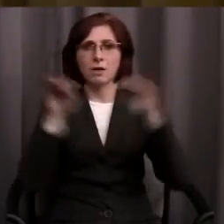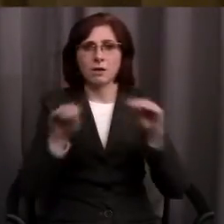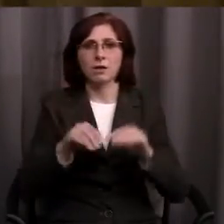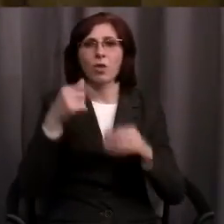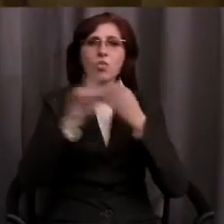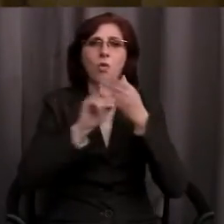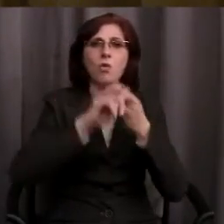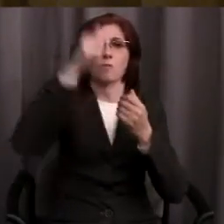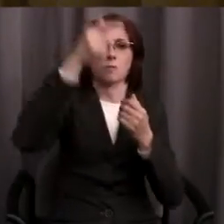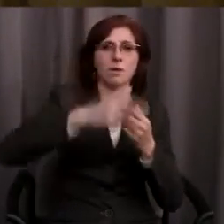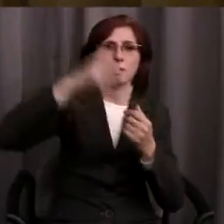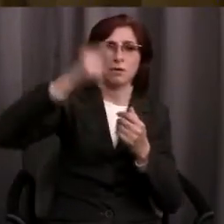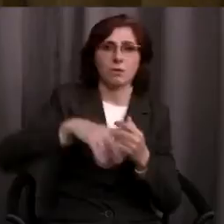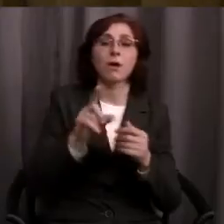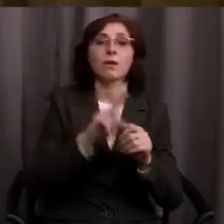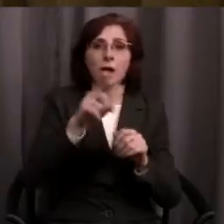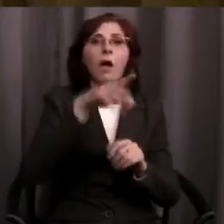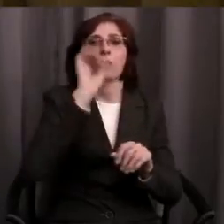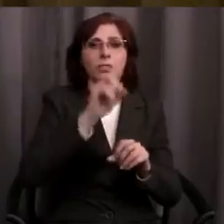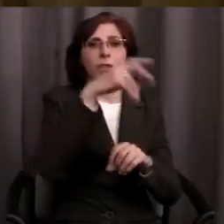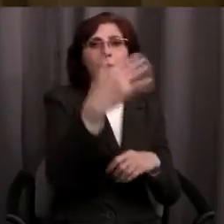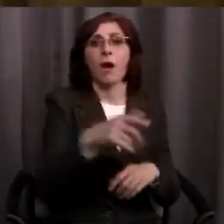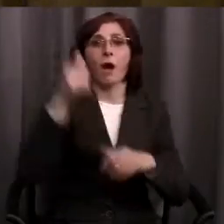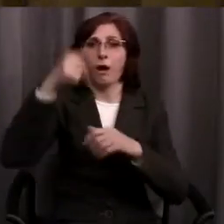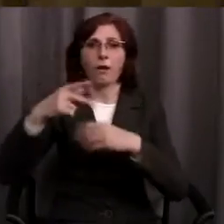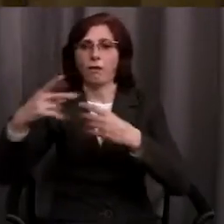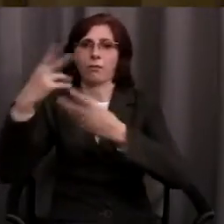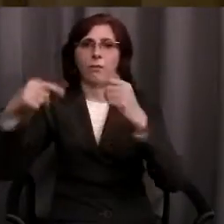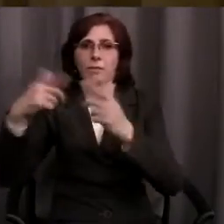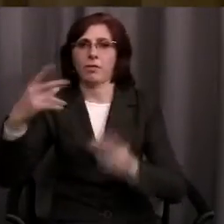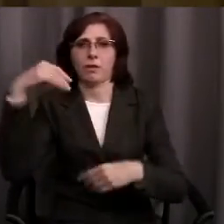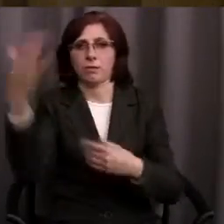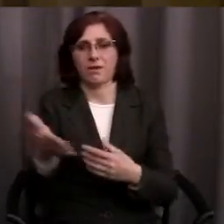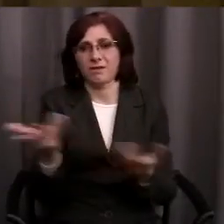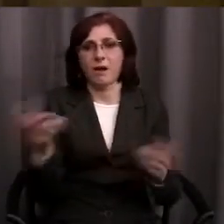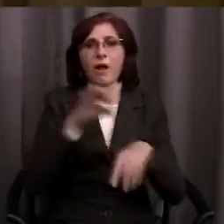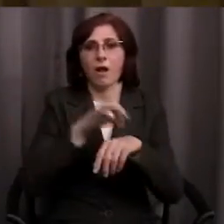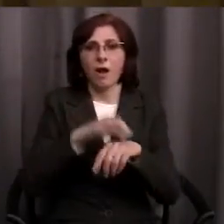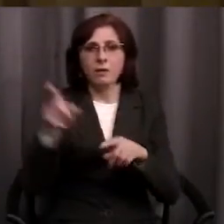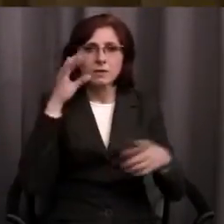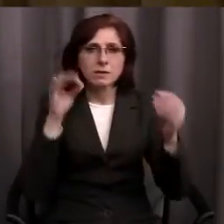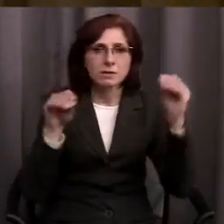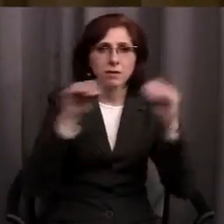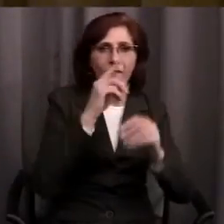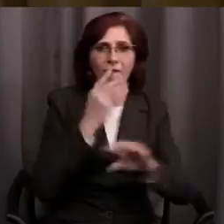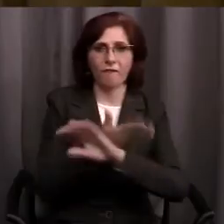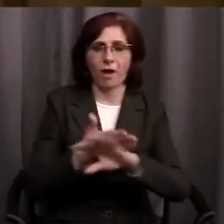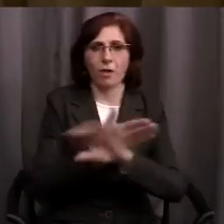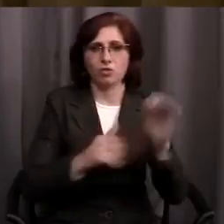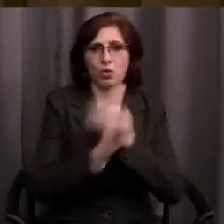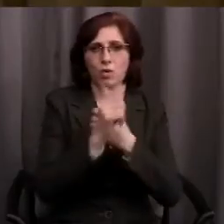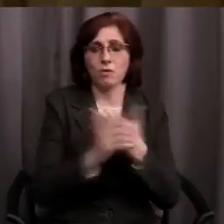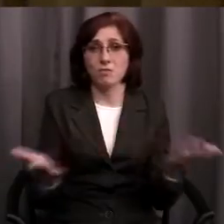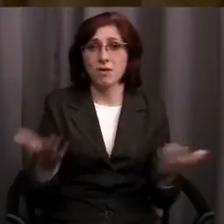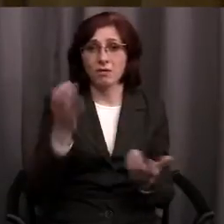odpowiedni numerek, to się należy, jak jest inny, troszeczkę to się nie należy, no to oczywiście lekarze robią to, co mogą, czyli fałszują tą dokumentację, bo